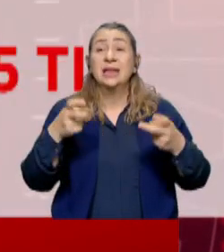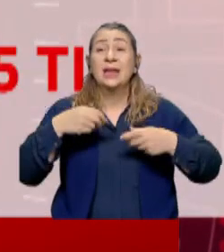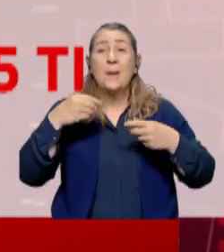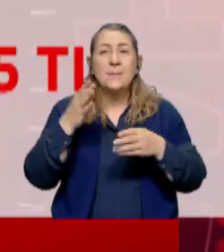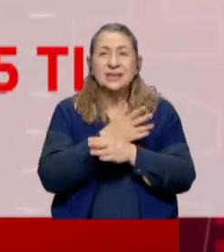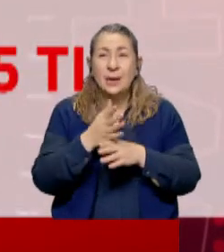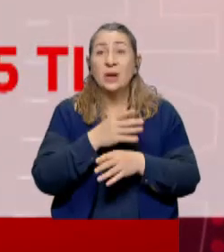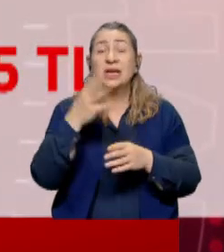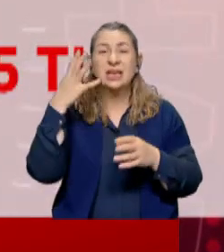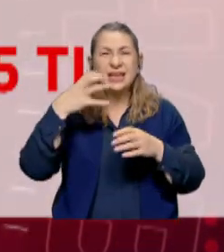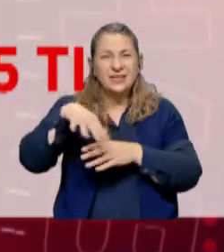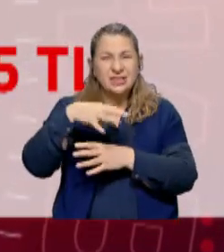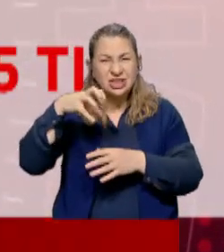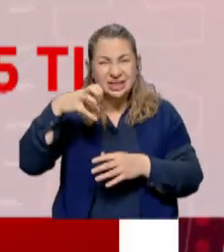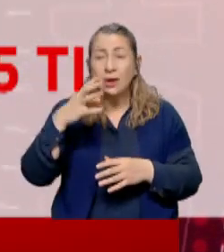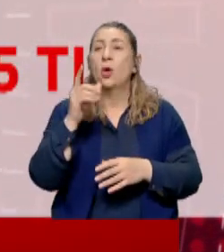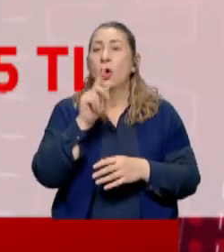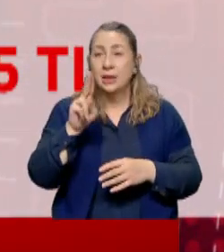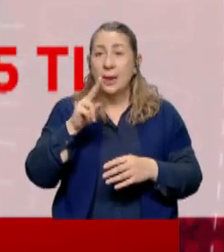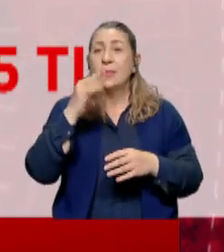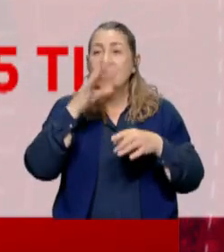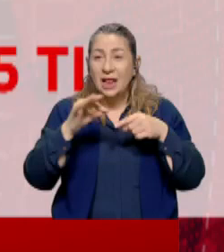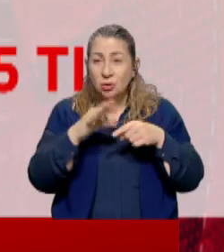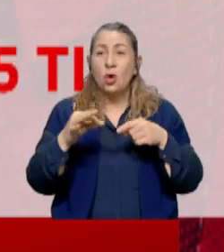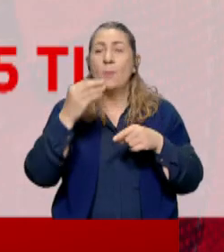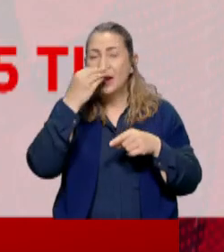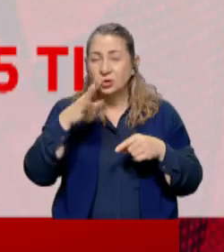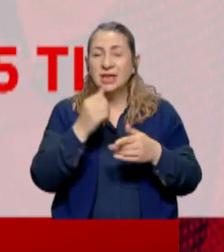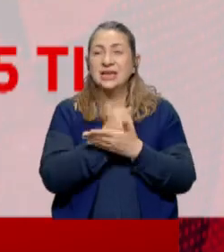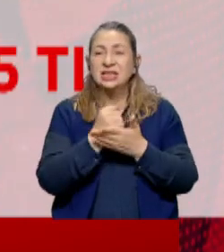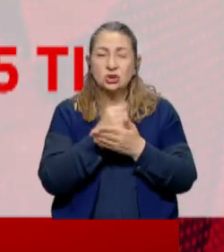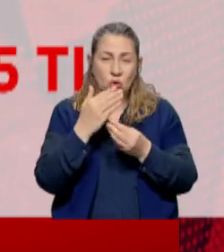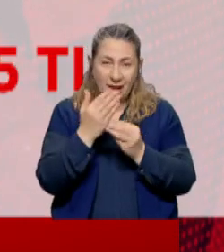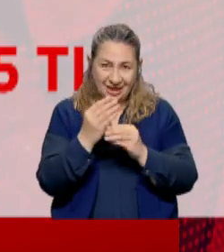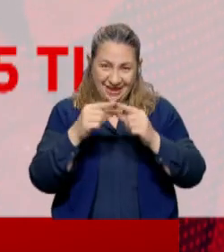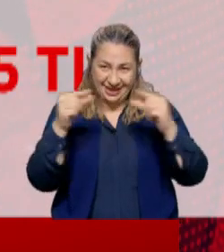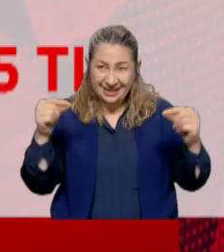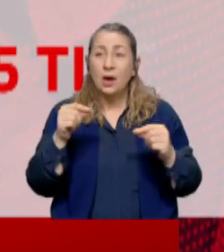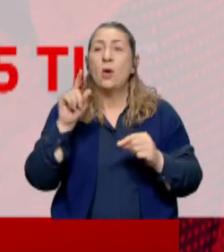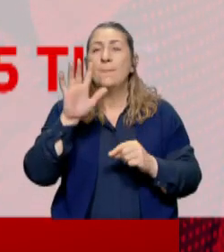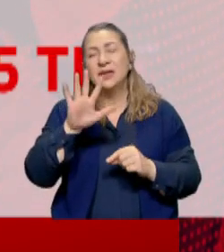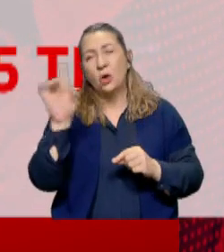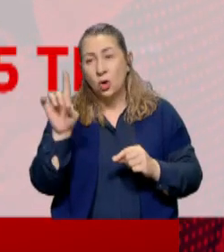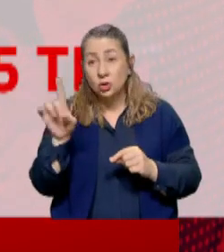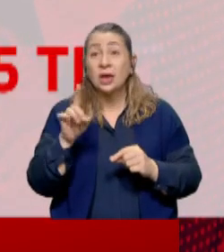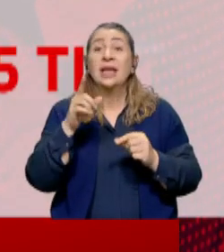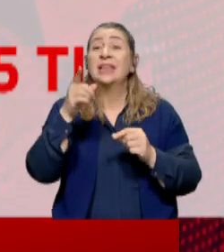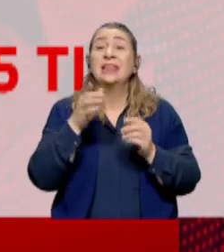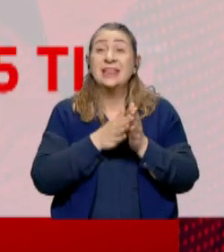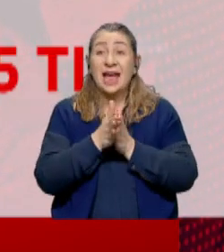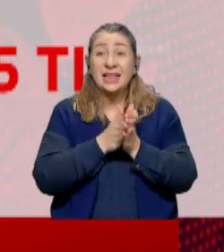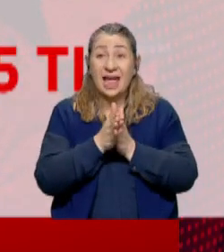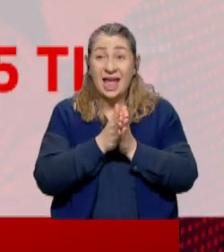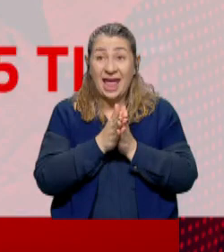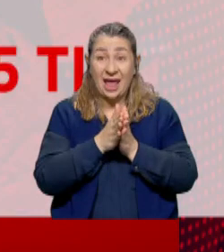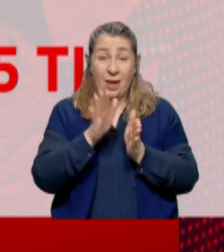malzemeleri kıvırcık 17 dereotu maydanoz yeşil soğan nane 5 10 lira arasında mevsiminde yeşil soğan kilo ile olursa 20